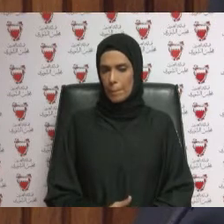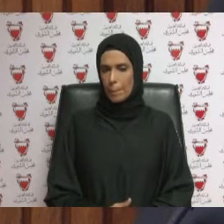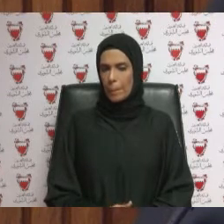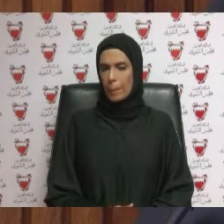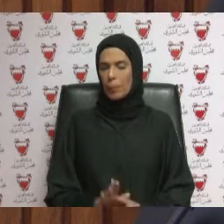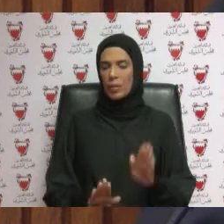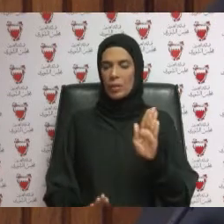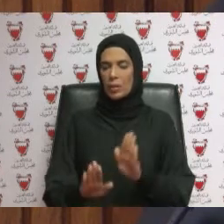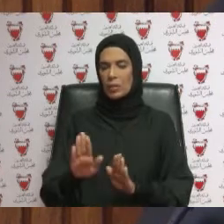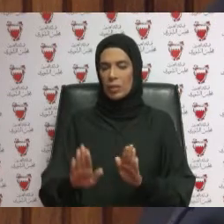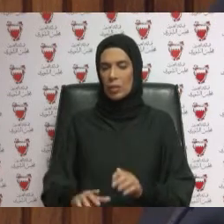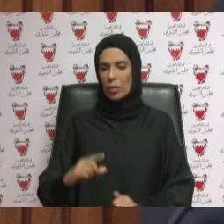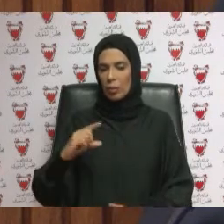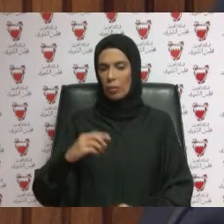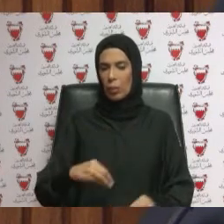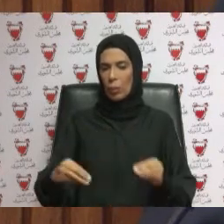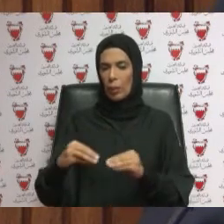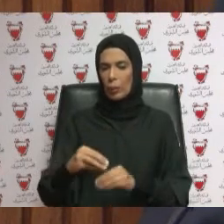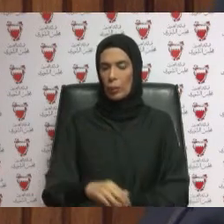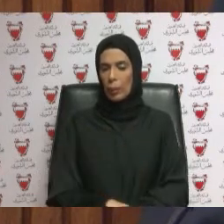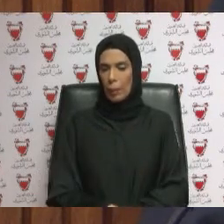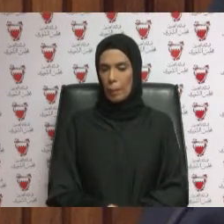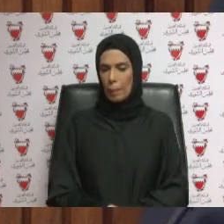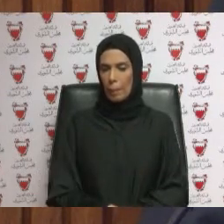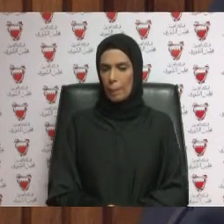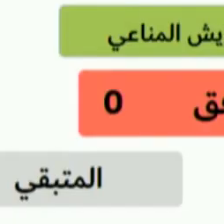تصوت على البند دال المعدل؟